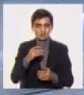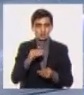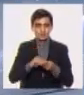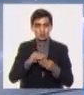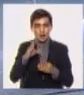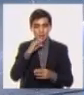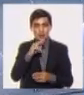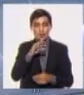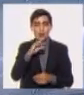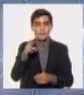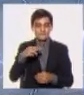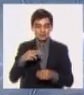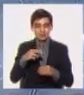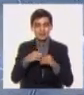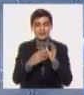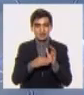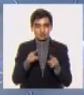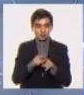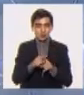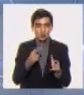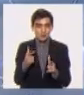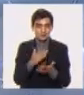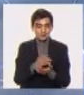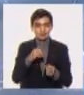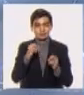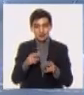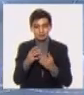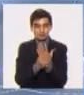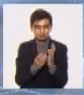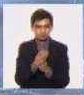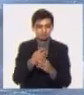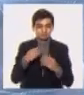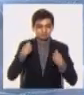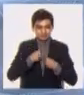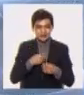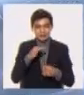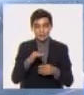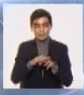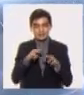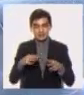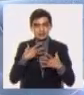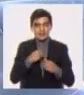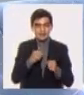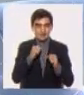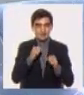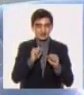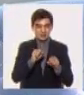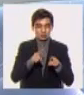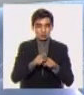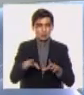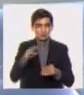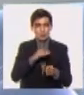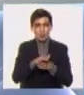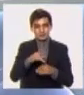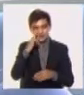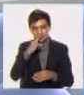Вот такими костюмами, перчатками, масками и другими средствами индивидуальной защиты Министерство здравоохранения собирается полностью